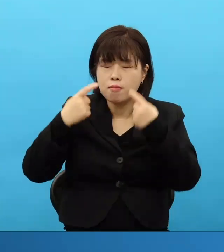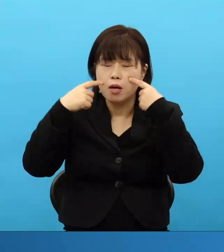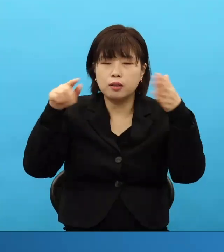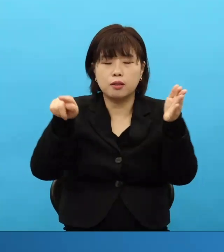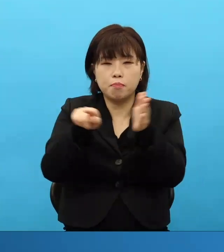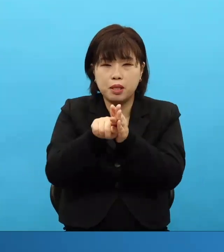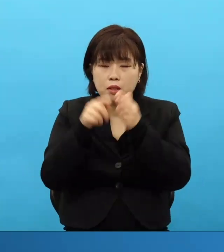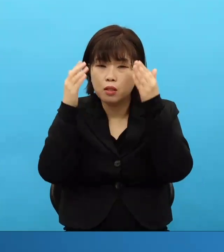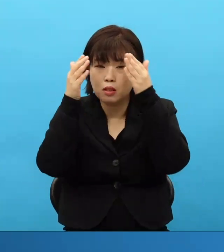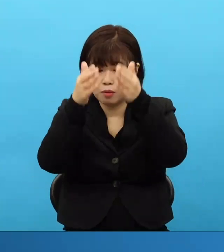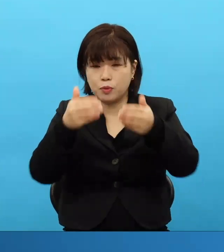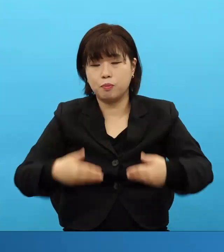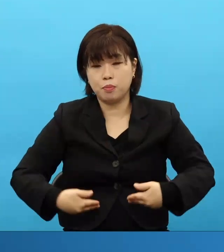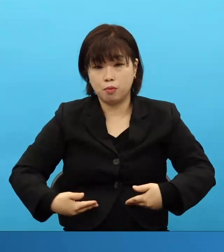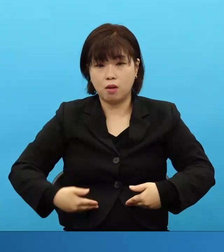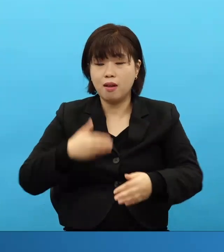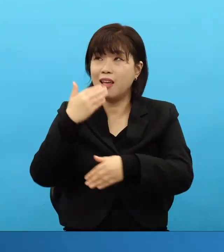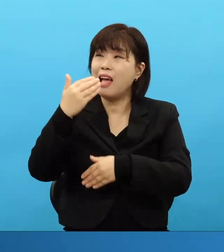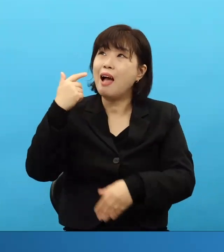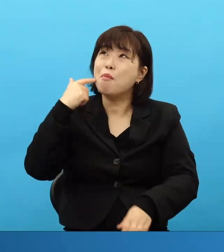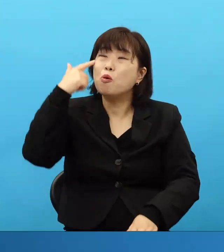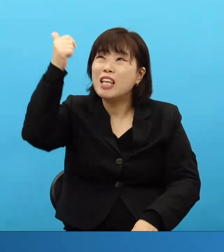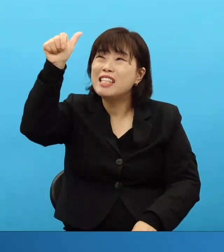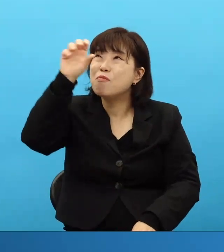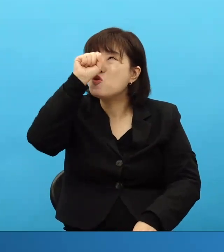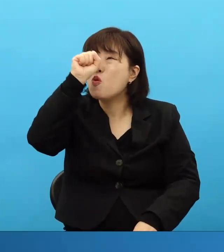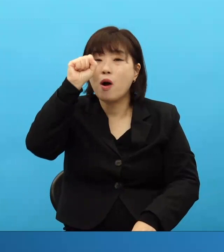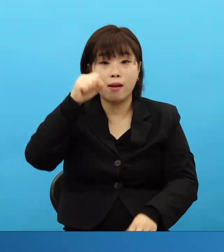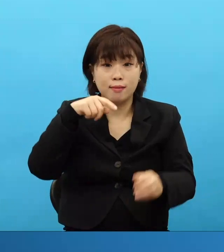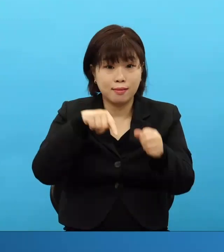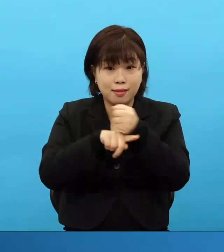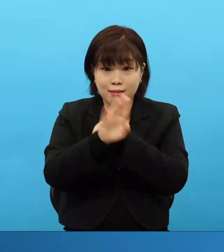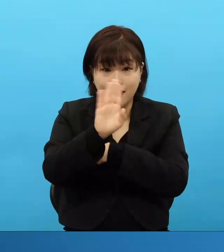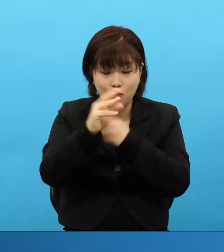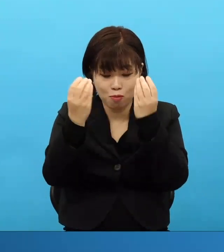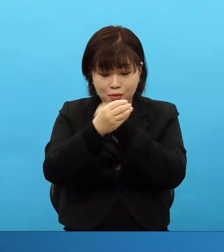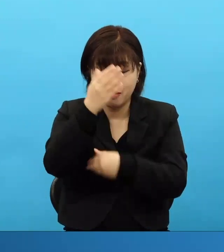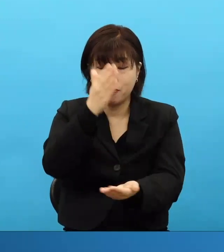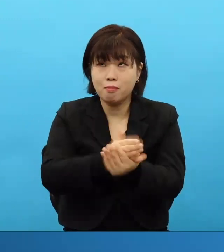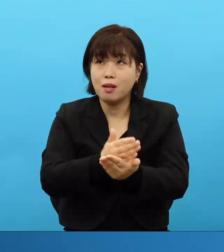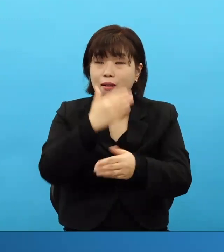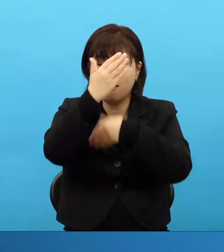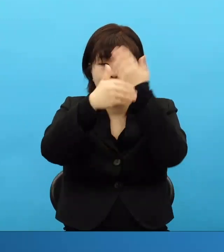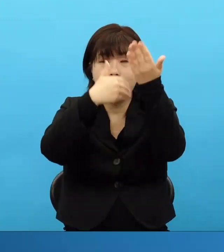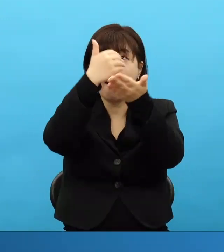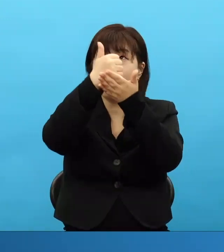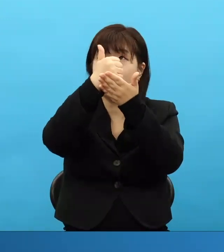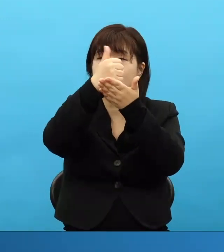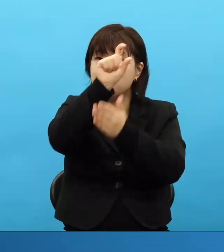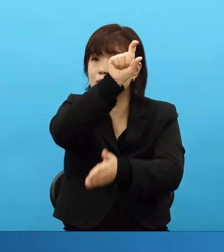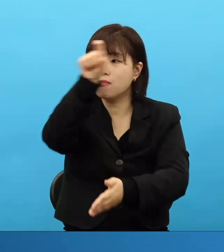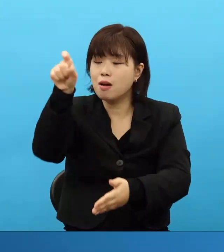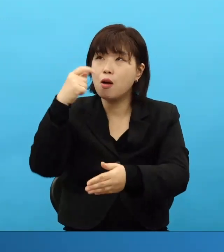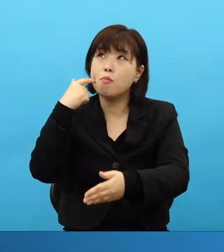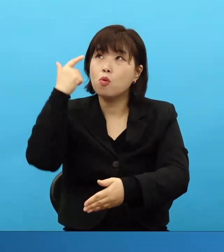will 목사님 God 주는 give 게 it. 아니라 하나님이 주시는 It's not the pastor who gives it, God gives it. 만약에 렘넌